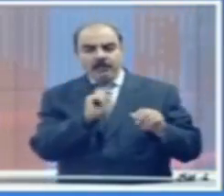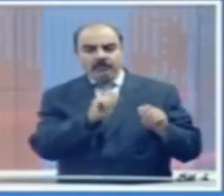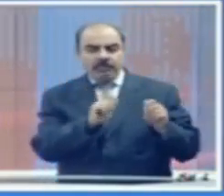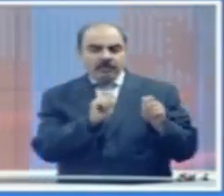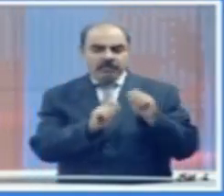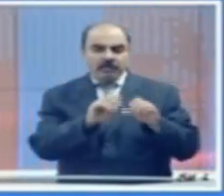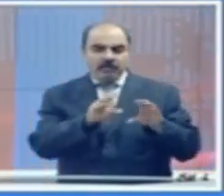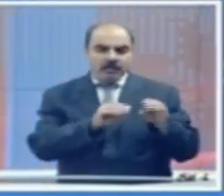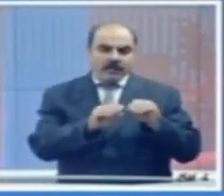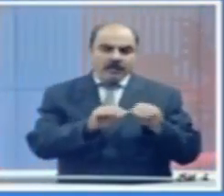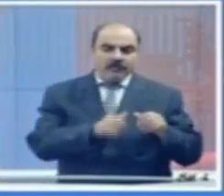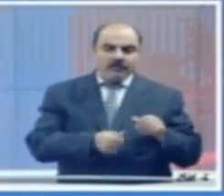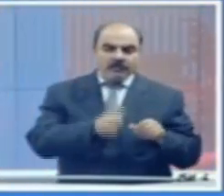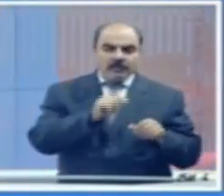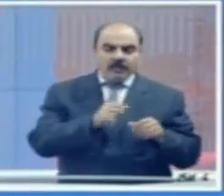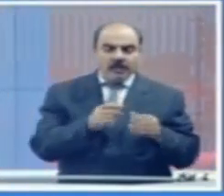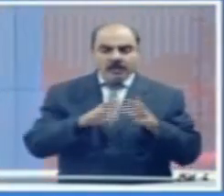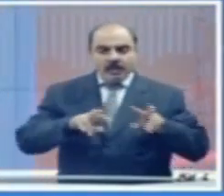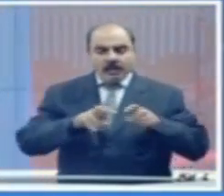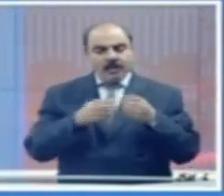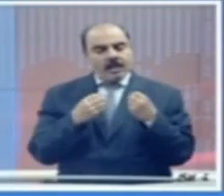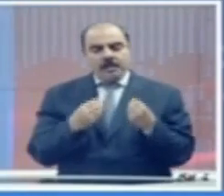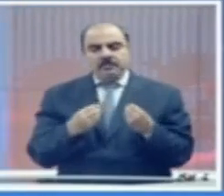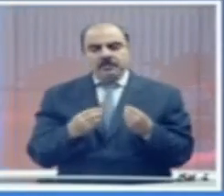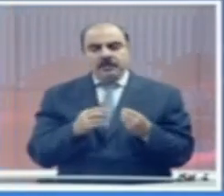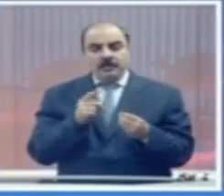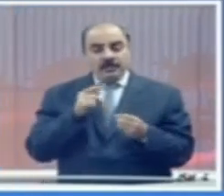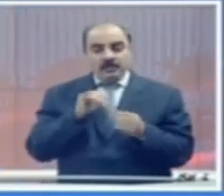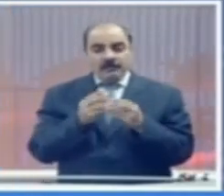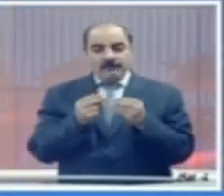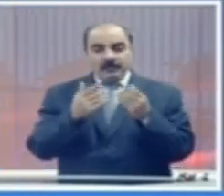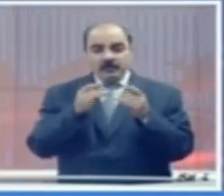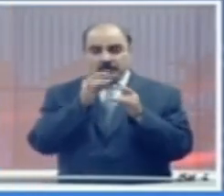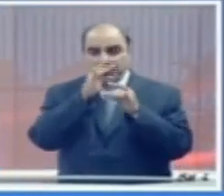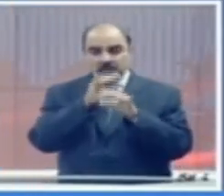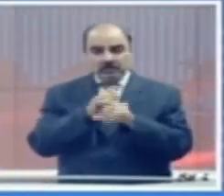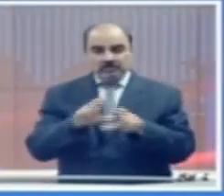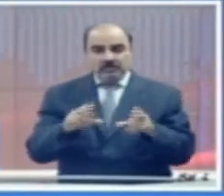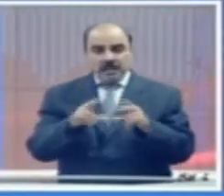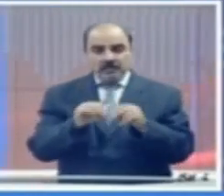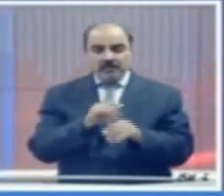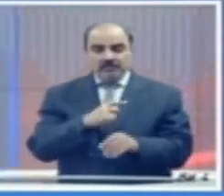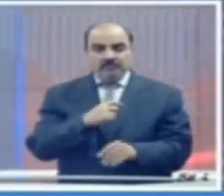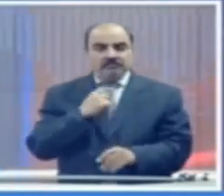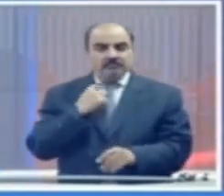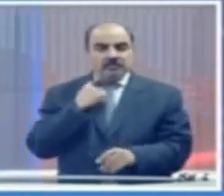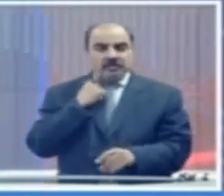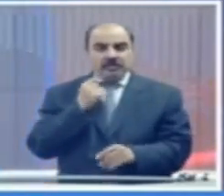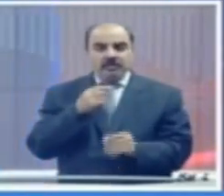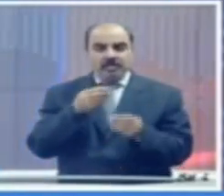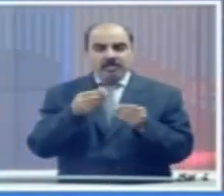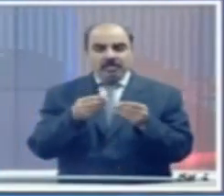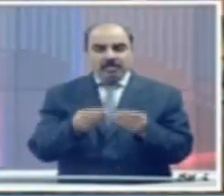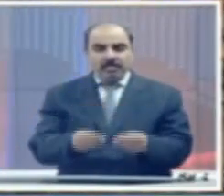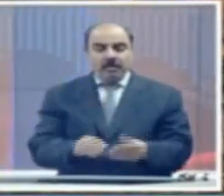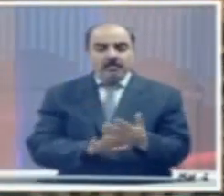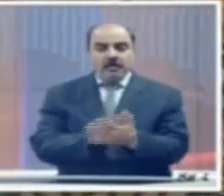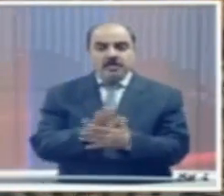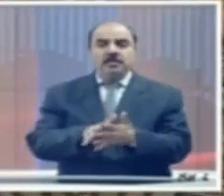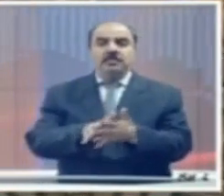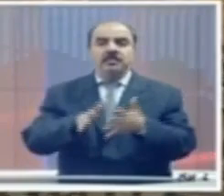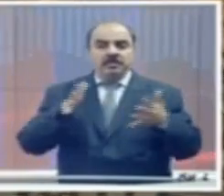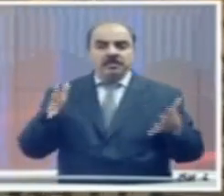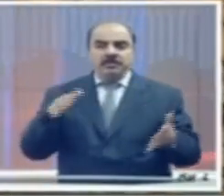يتعلق بمراجعة حسابات مصر في لبنان، وأشارت إلى أن تدهور الوضع المالي يعني أن لبنان سيواجه المزيد